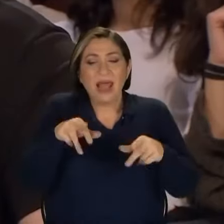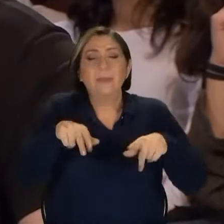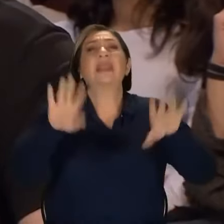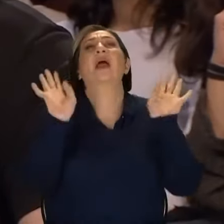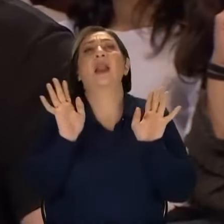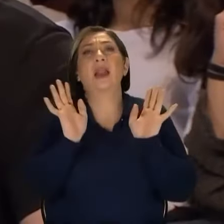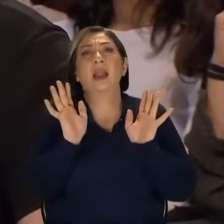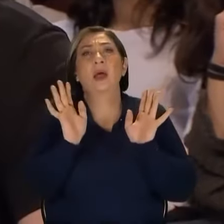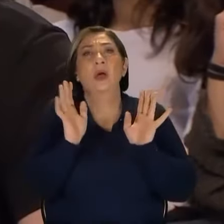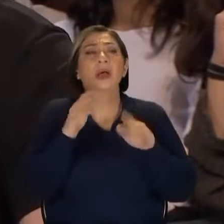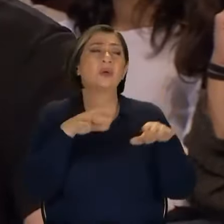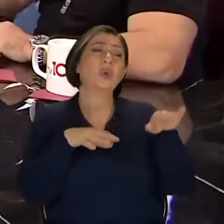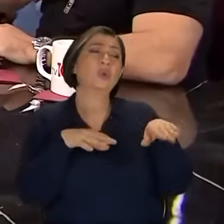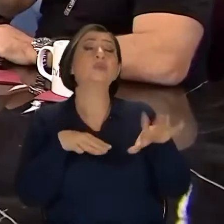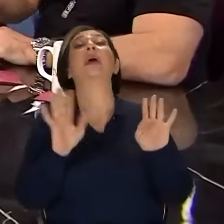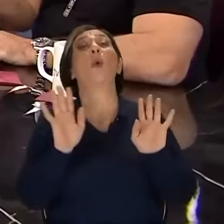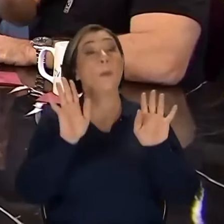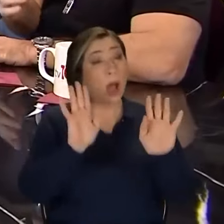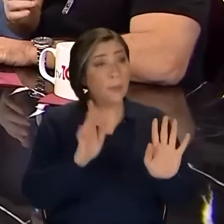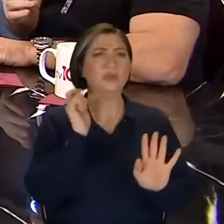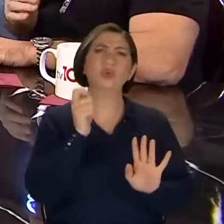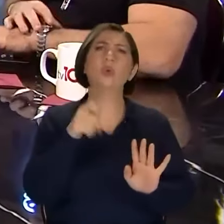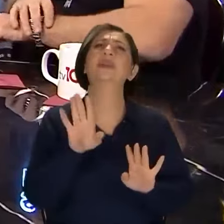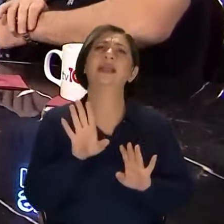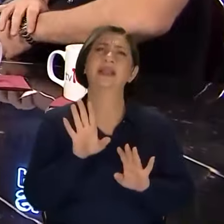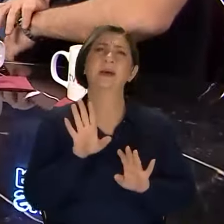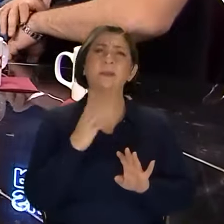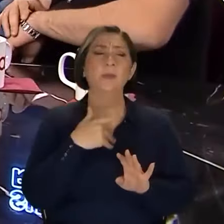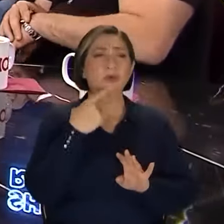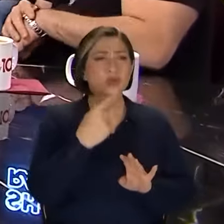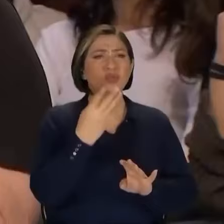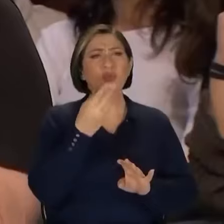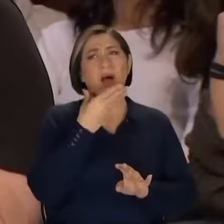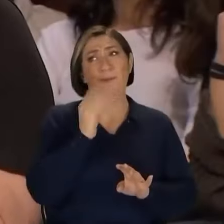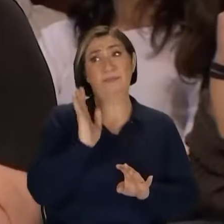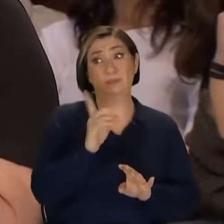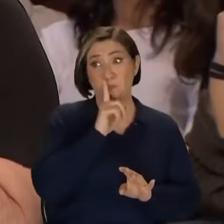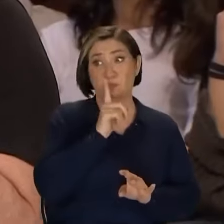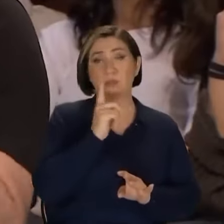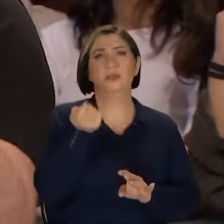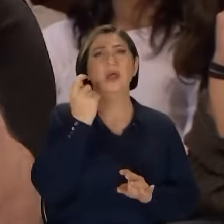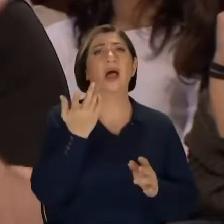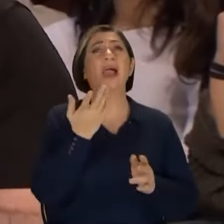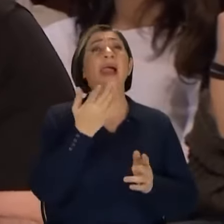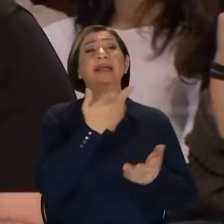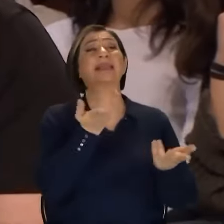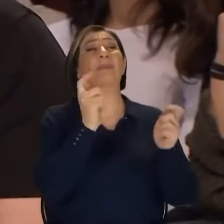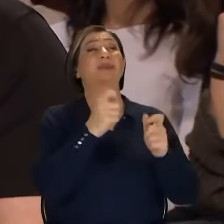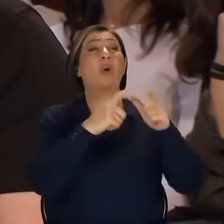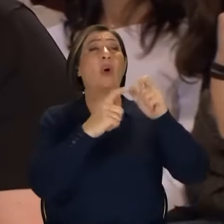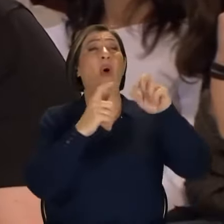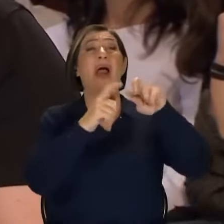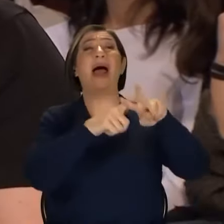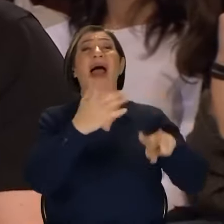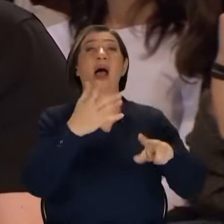yani küçümsemiyorum işi ama yani zor değil ben bunu söyleyince çok ayıplar Çünkü diyorlar ki ya bu arada sen ne yapıyorsun ki